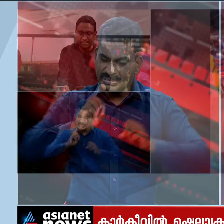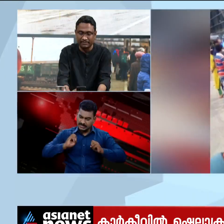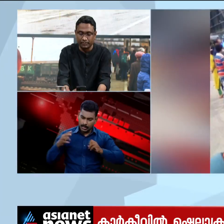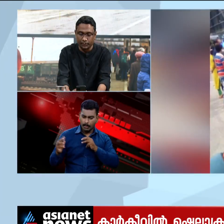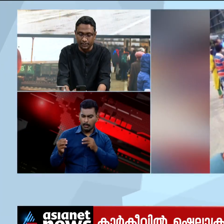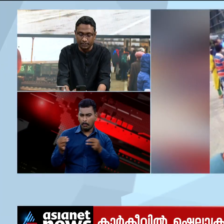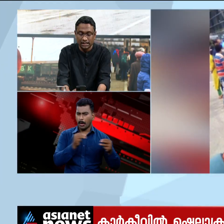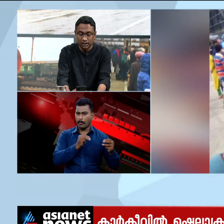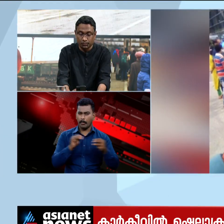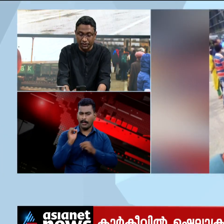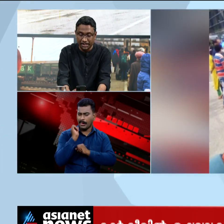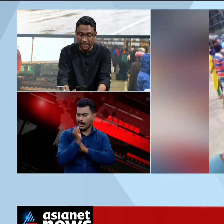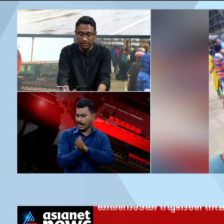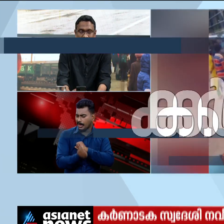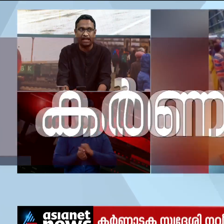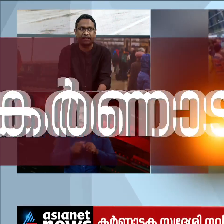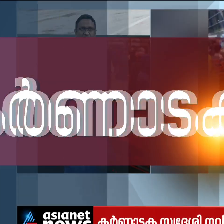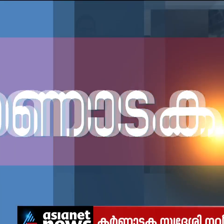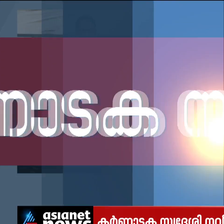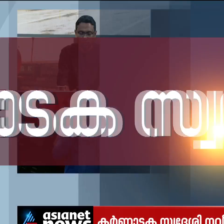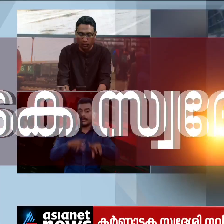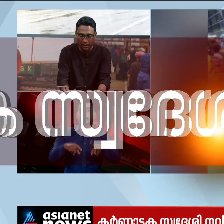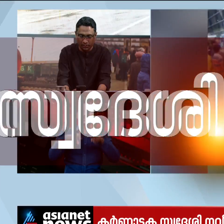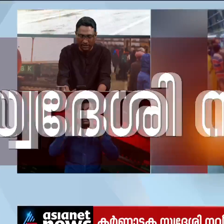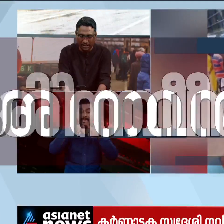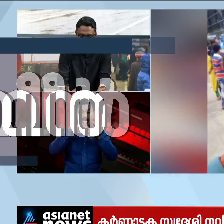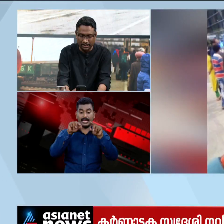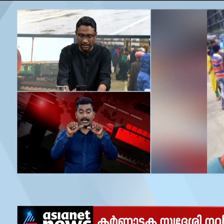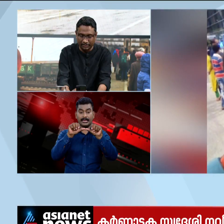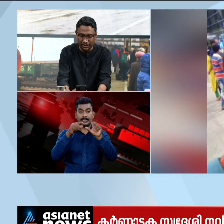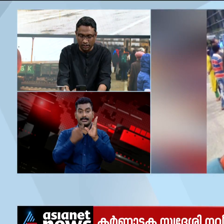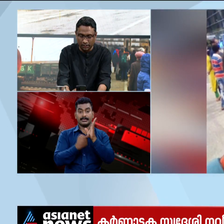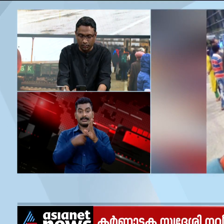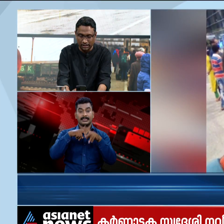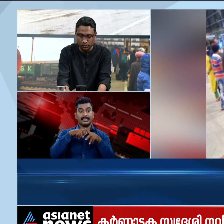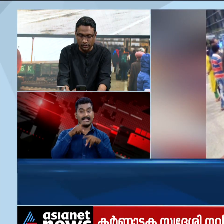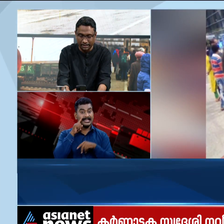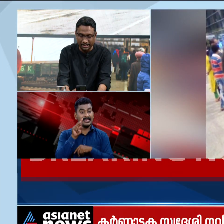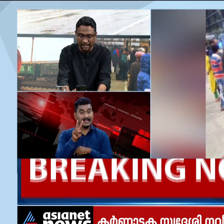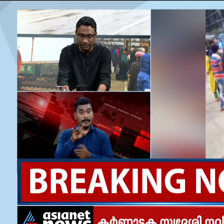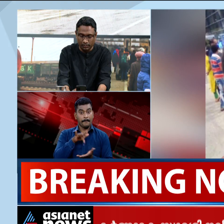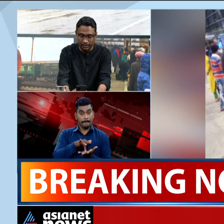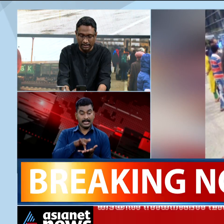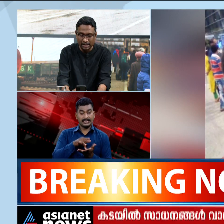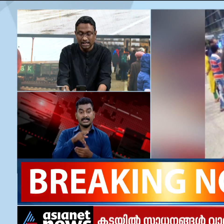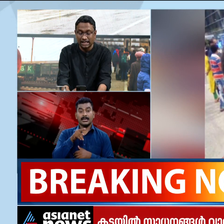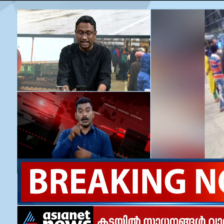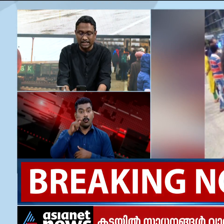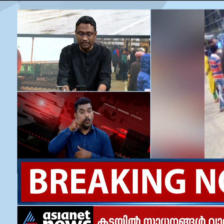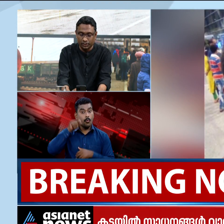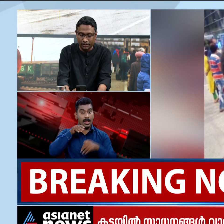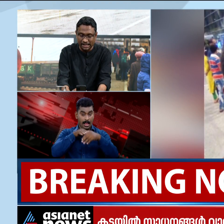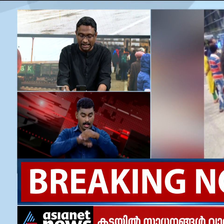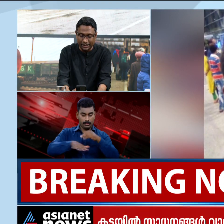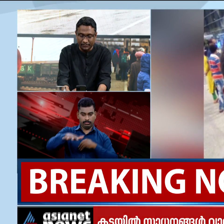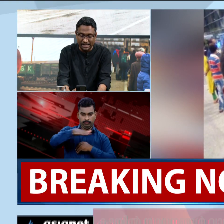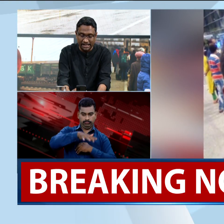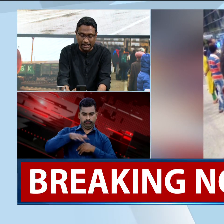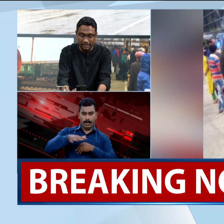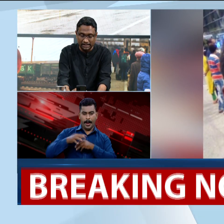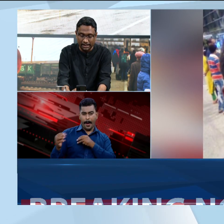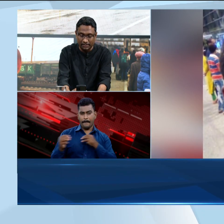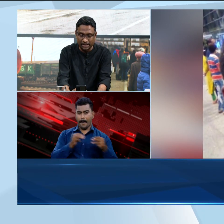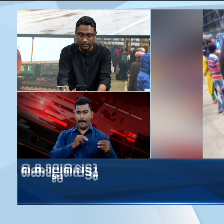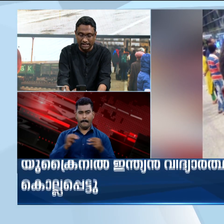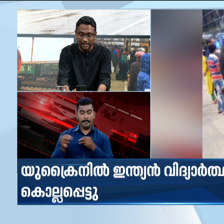കാർക്കീവാണ്. കാർക്കീവിൽ ഇപ്പോഴും സ്ഫോടനങ്ങളും കനത്ത ആക്രമണവും തുടരുന്നു എന്നാണ് അവിടെ നിന്നുള്ള റിപ്പോർട്ടുകൾ സൂചിപ്പിക്കുന്നത്. അല്പം മുമ്പ് കാർക്കീവ് യുക്രൈനിലെ ഏറ്റവും